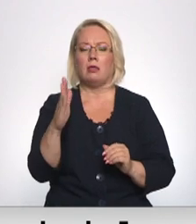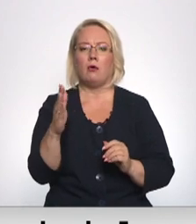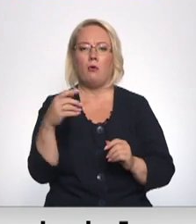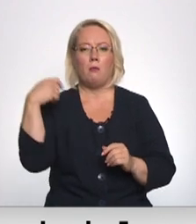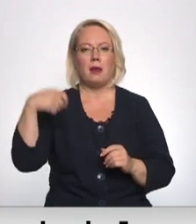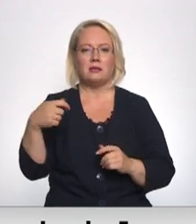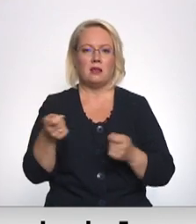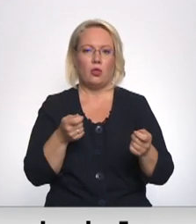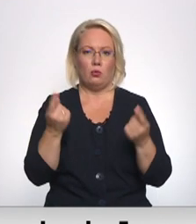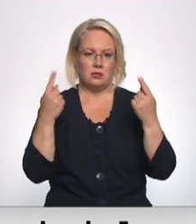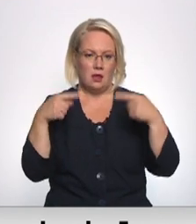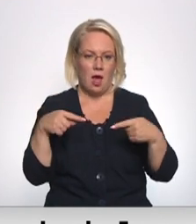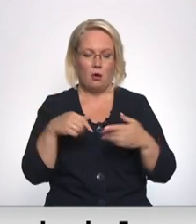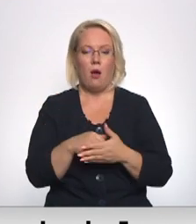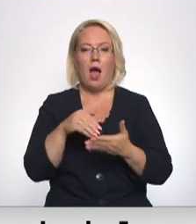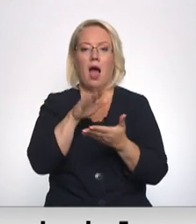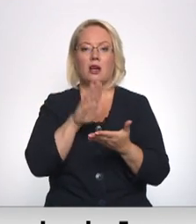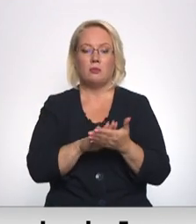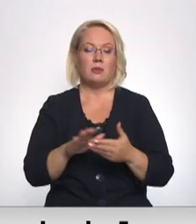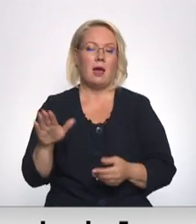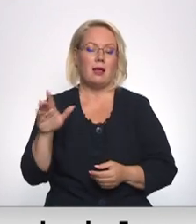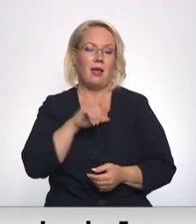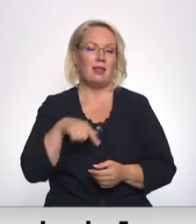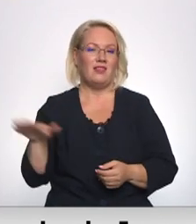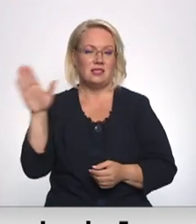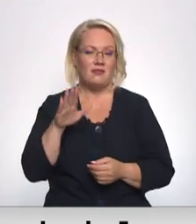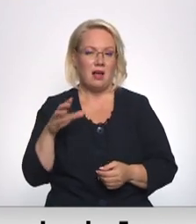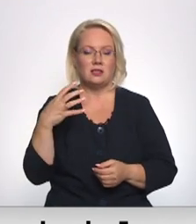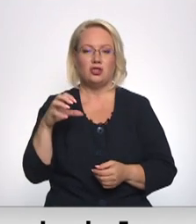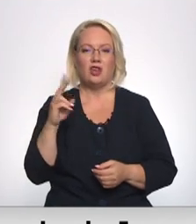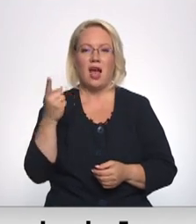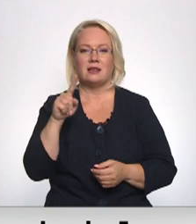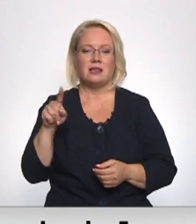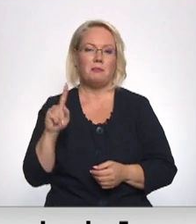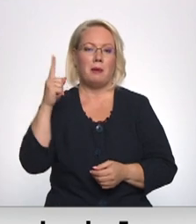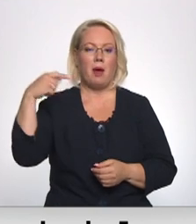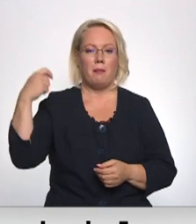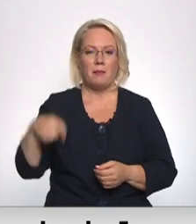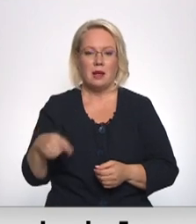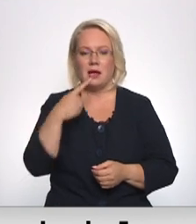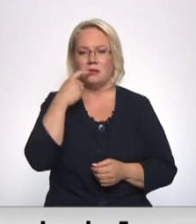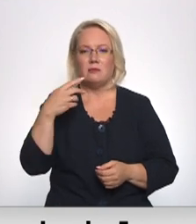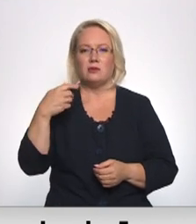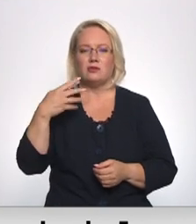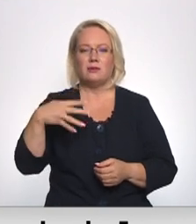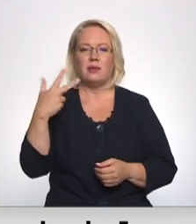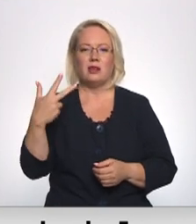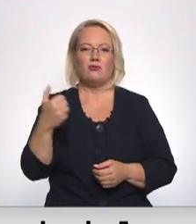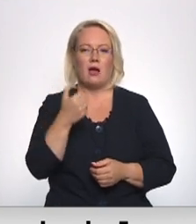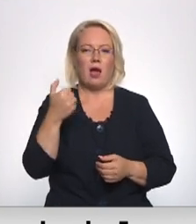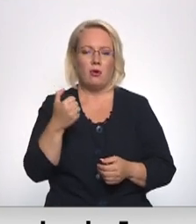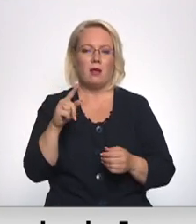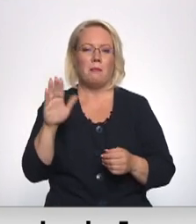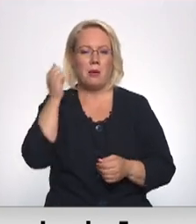laiku. Atzīmējot Latvijas valsts pirmā prezidenta Jāņa Čakstes 163. Gadskārtu, pie viņa pieminekļa visas